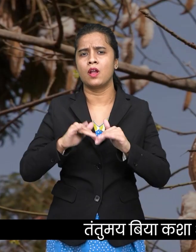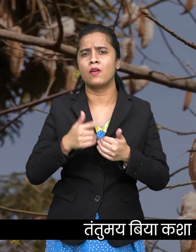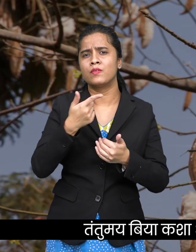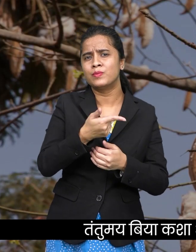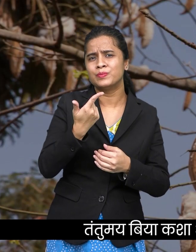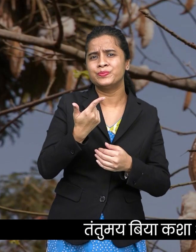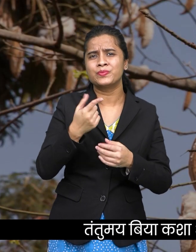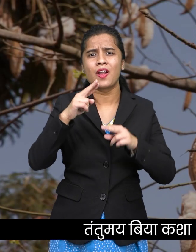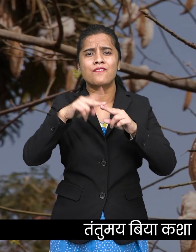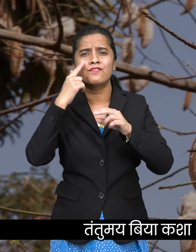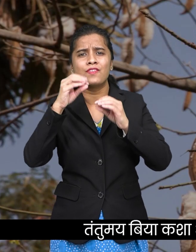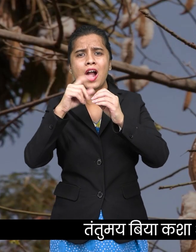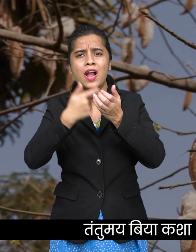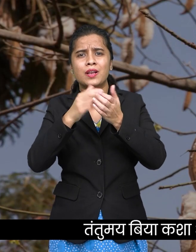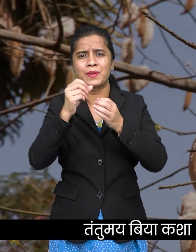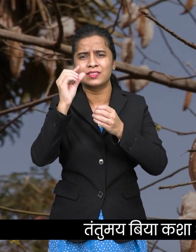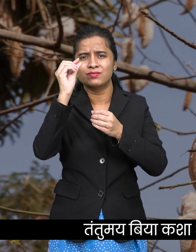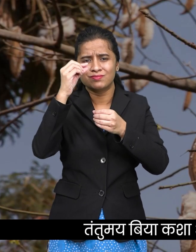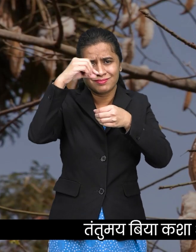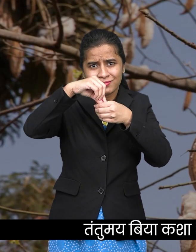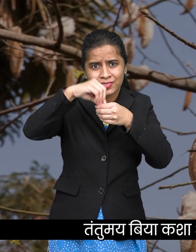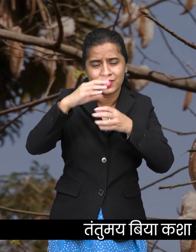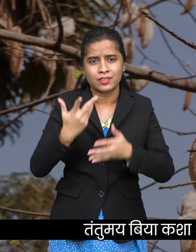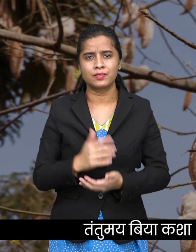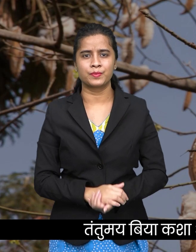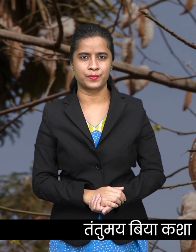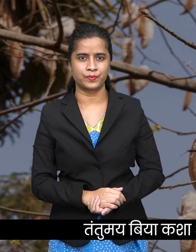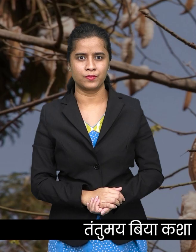तंतुमय बिया कशा असतात? ते हलके आहेत की जड?